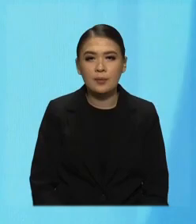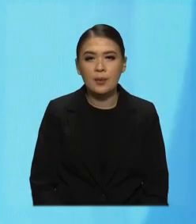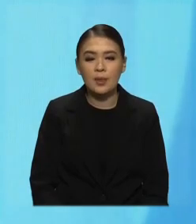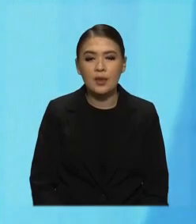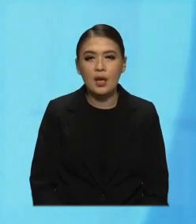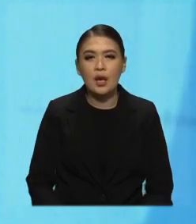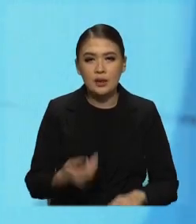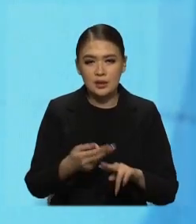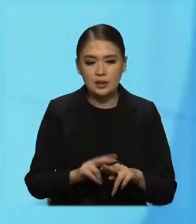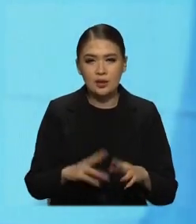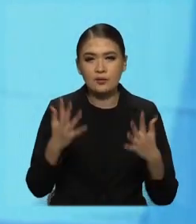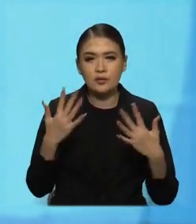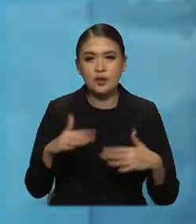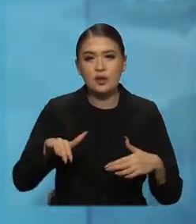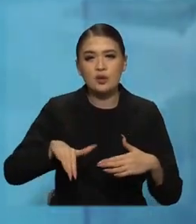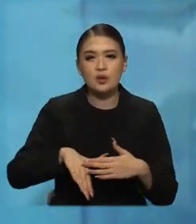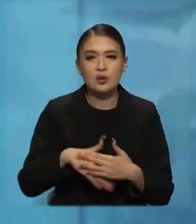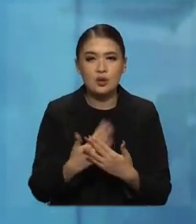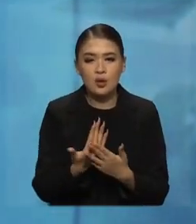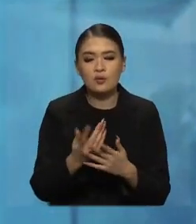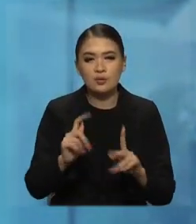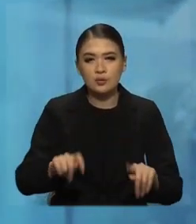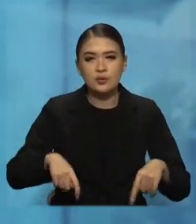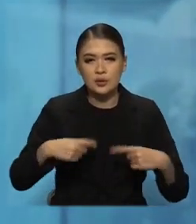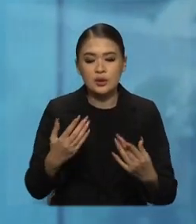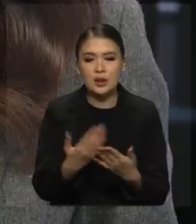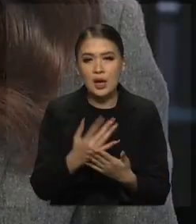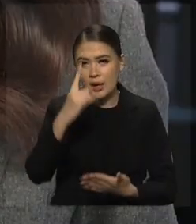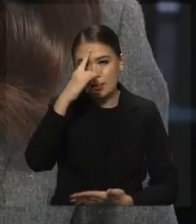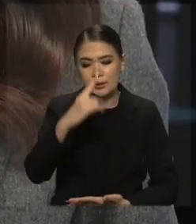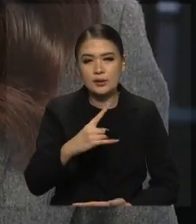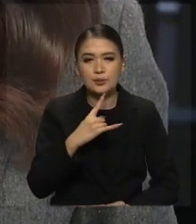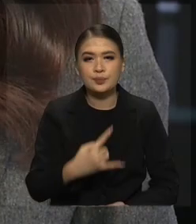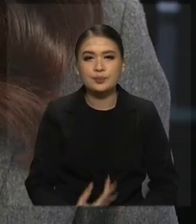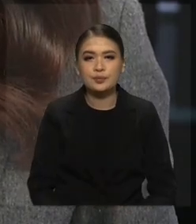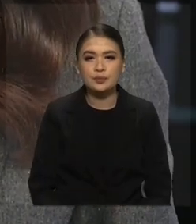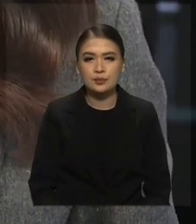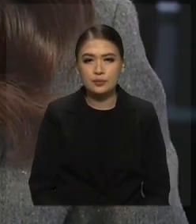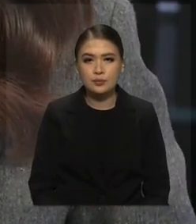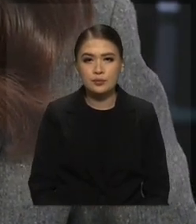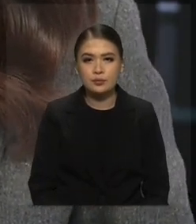у меня на этом все, но новостной эфир продолжит моя коллега Айгуль Абельгали. Айгуль Кеш Шарах, сөз өзінде.